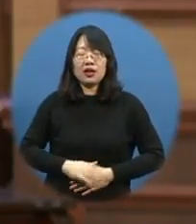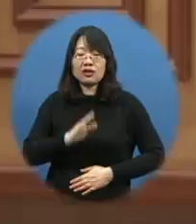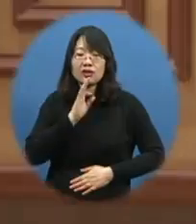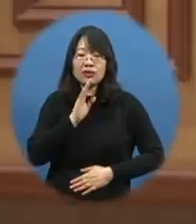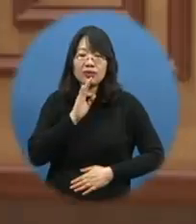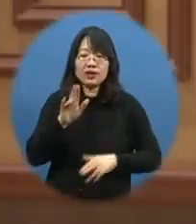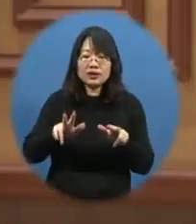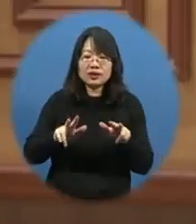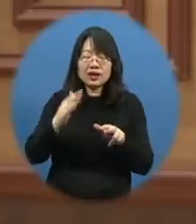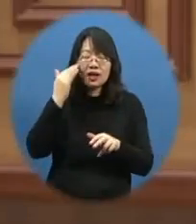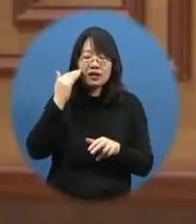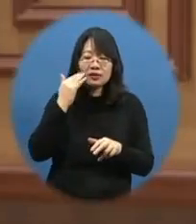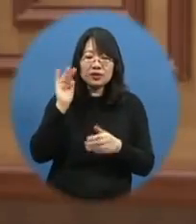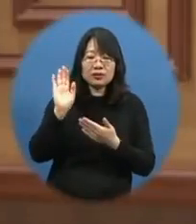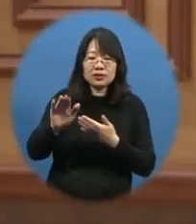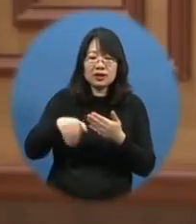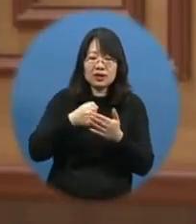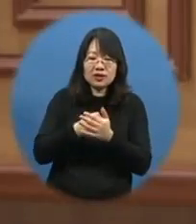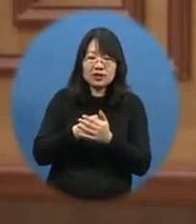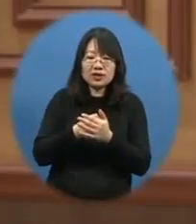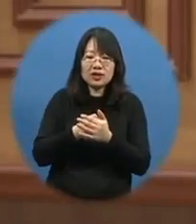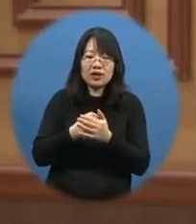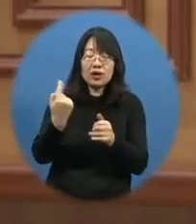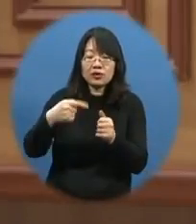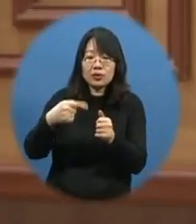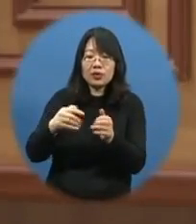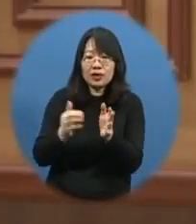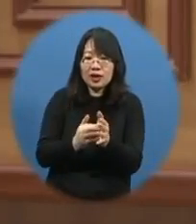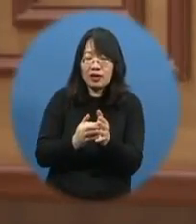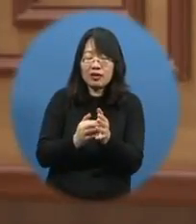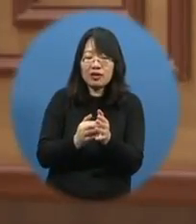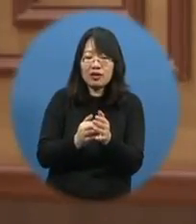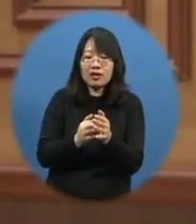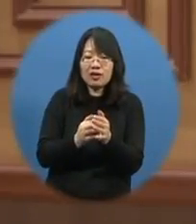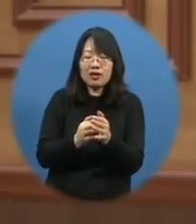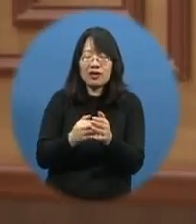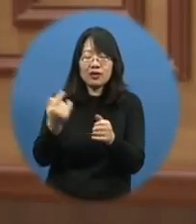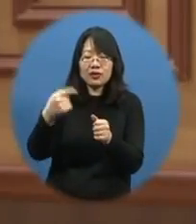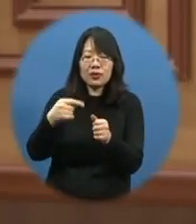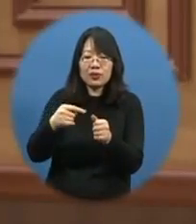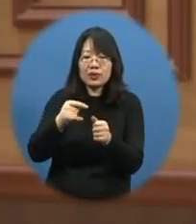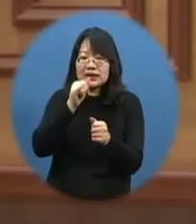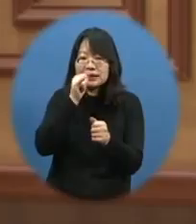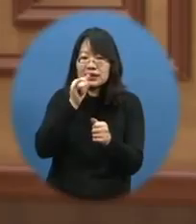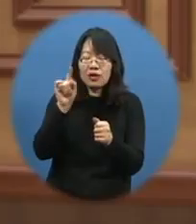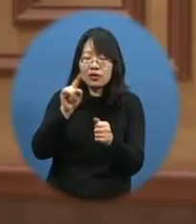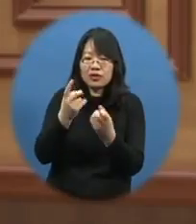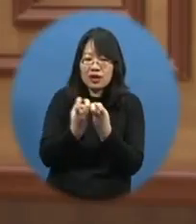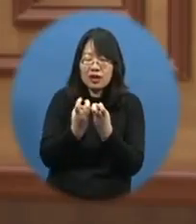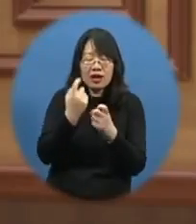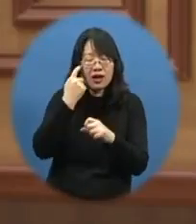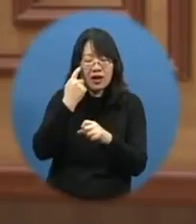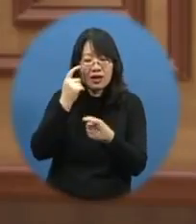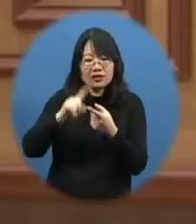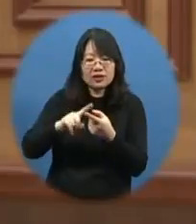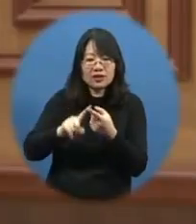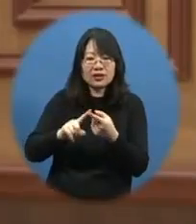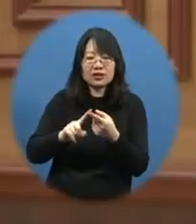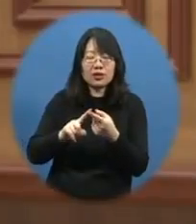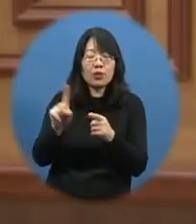정말 지금 우리나라의 미래를 결정하는 것은 교육이고 그렇다면 교육에 있었던 어떻게 가야 될 것인가 하는